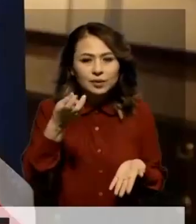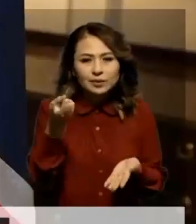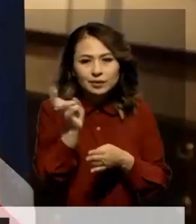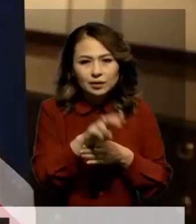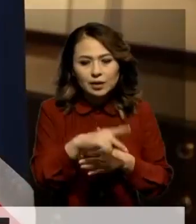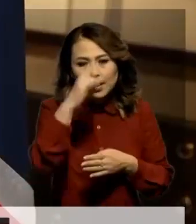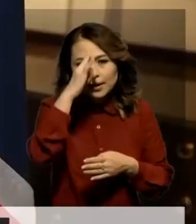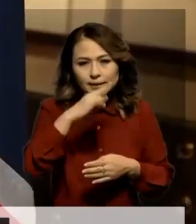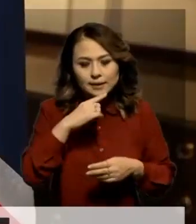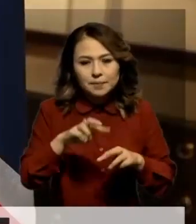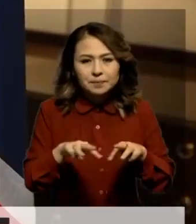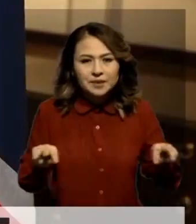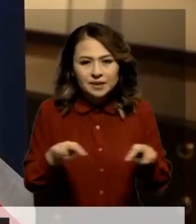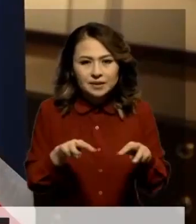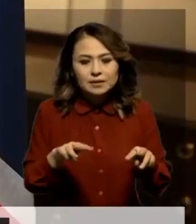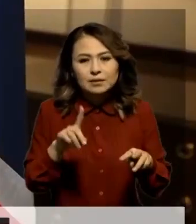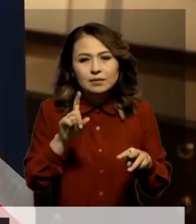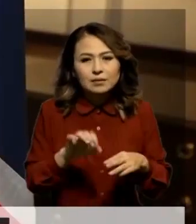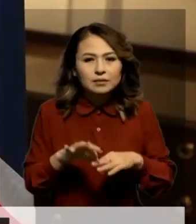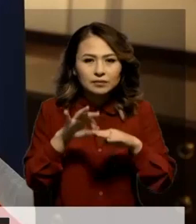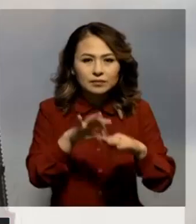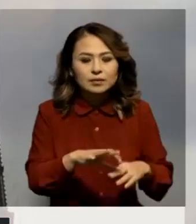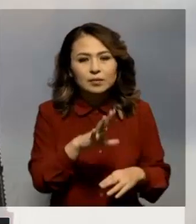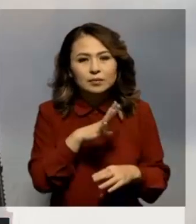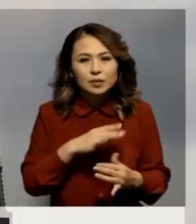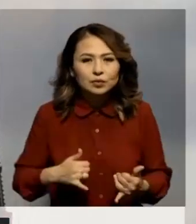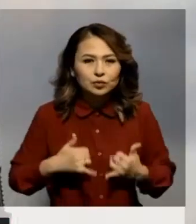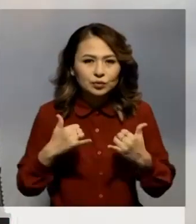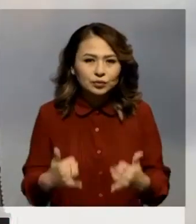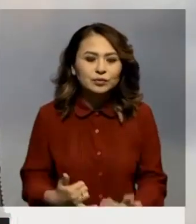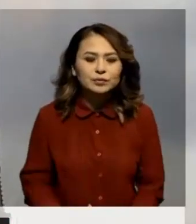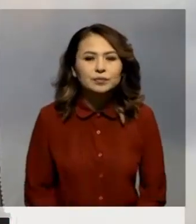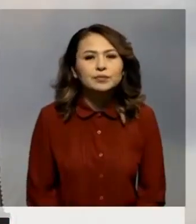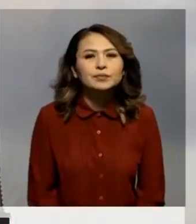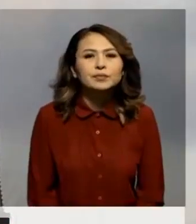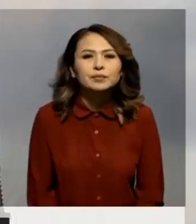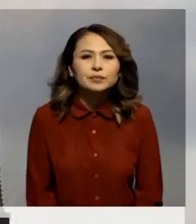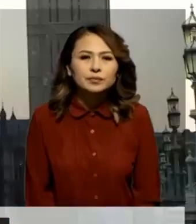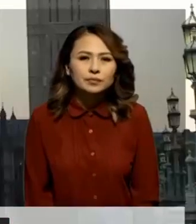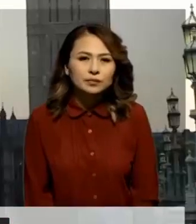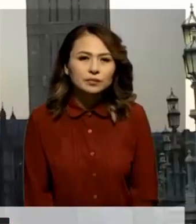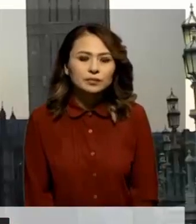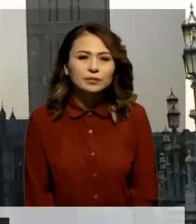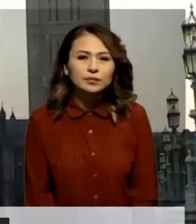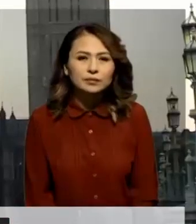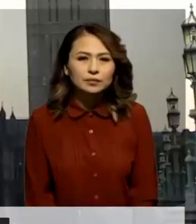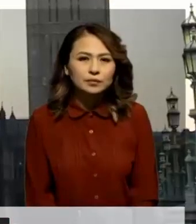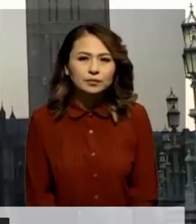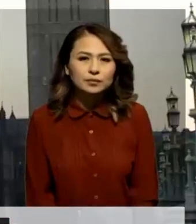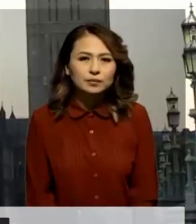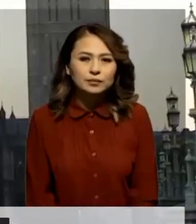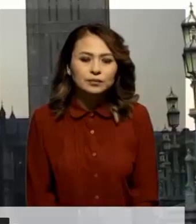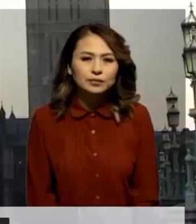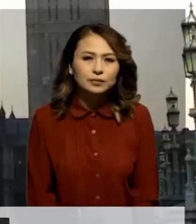қазақстандық министр әріптесіне елімізге сапар жасауға ұсыныс білдірді. Ғалымжан Қараманұлы, Ұлыбритания, Лондон, арнайы хабар 24